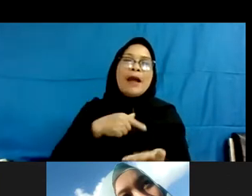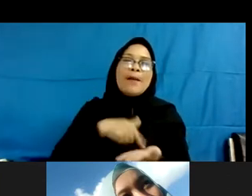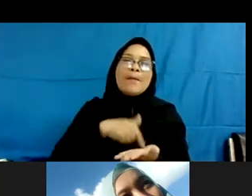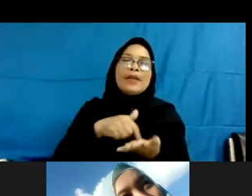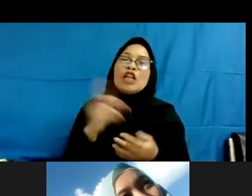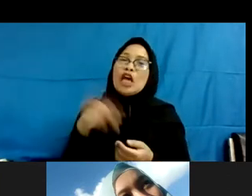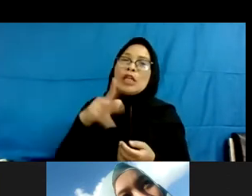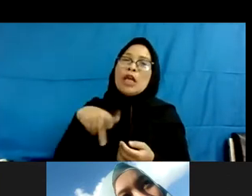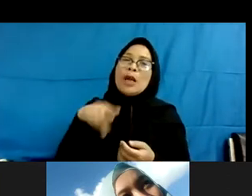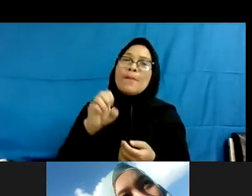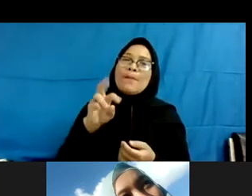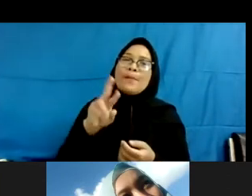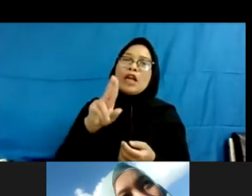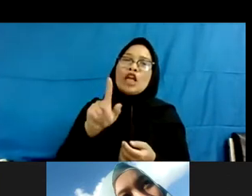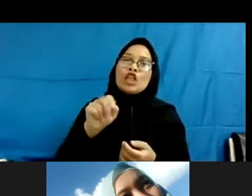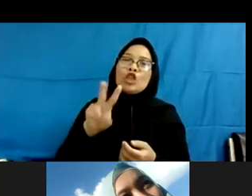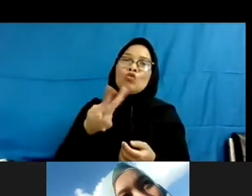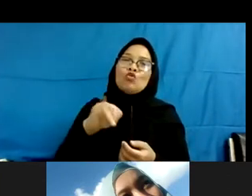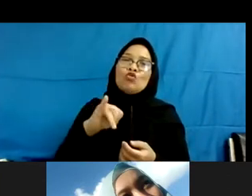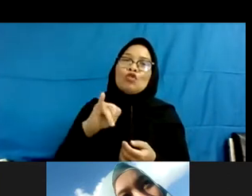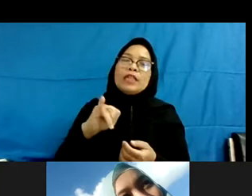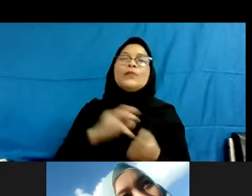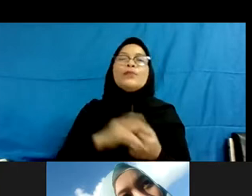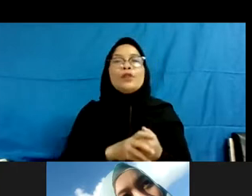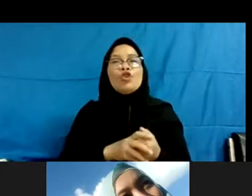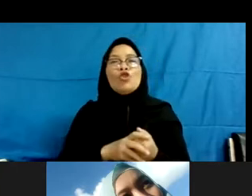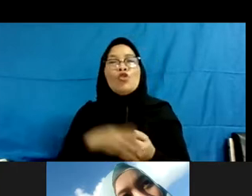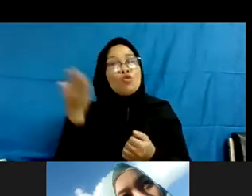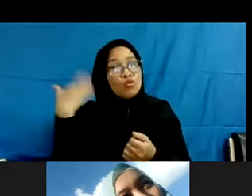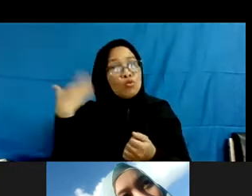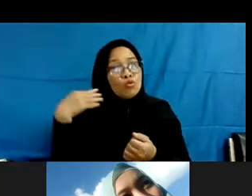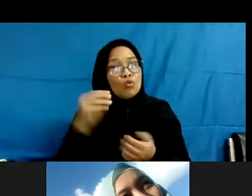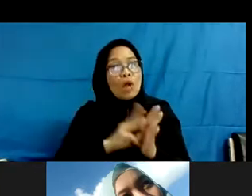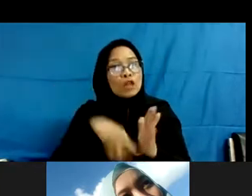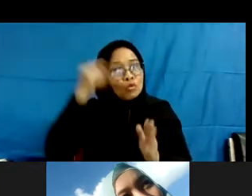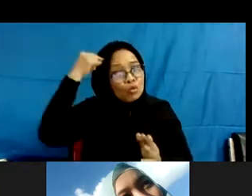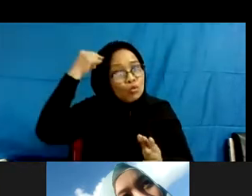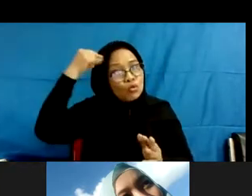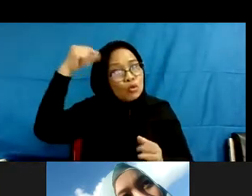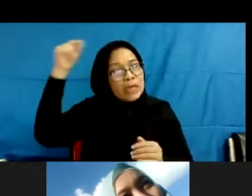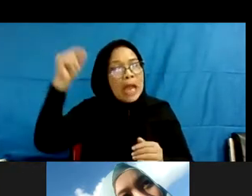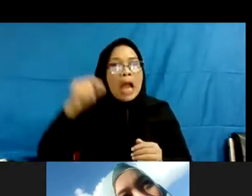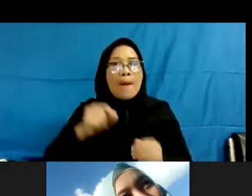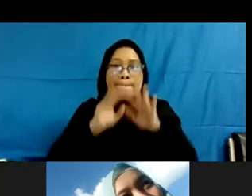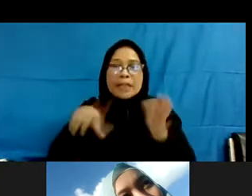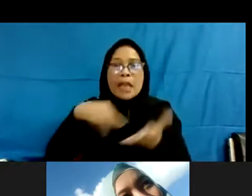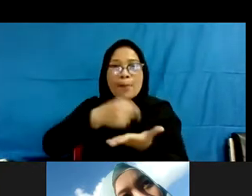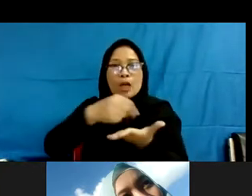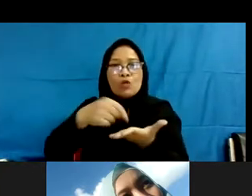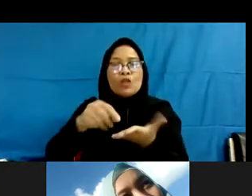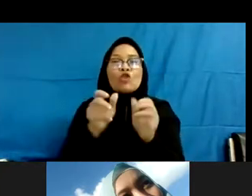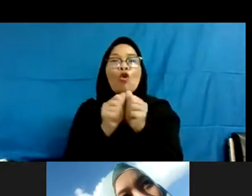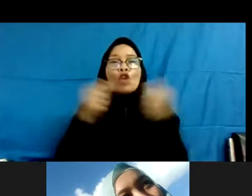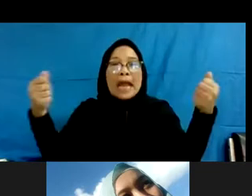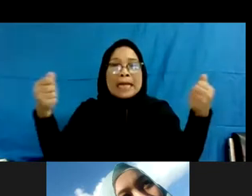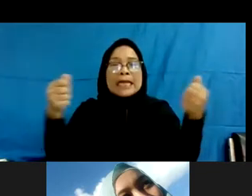juga. Lalu juga saya juga waktu kuliah juga aktif juga nulis di koran, koran mahasiswa gitu ya. Dan sempat terbit